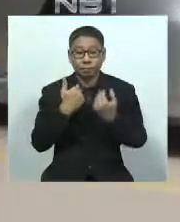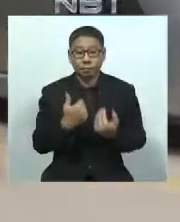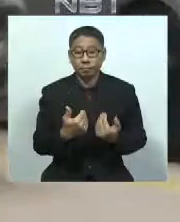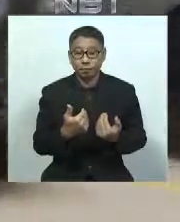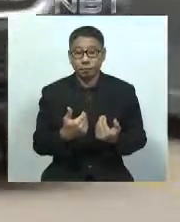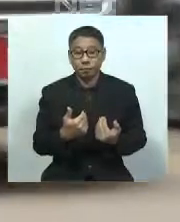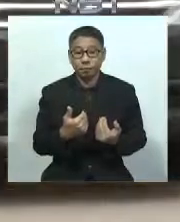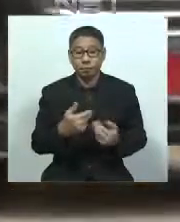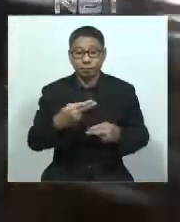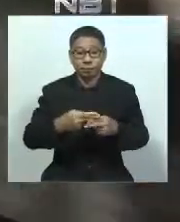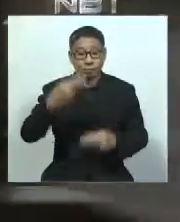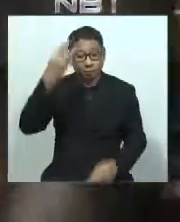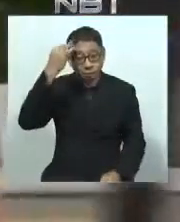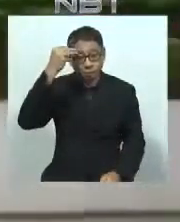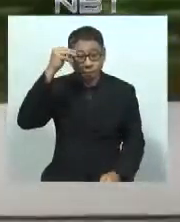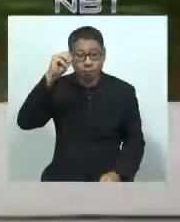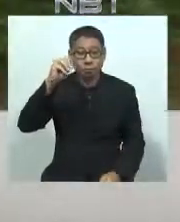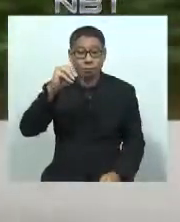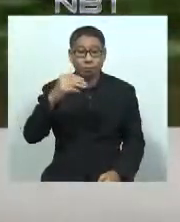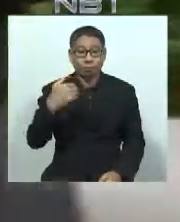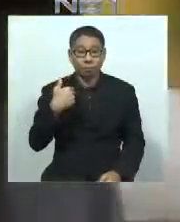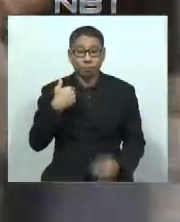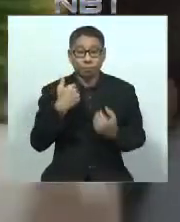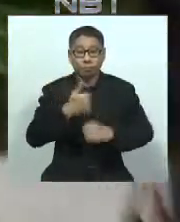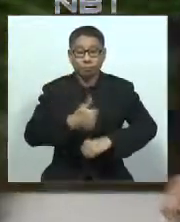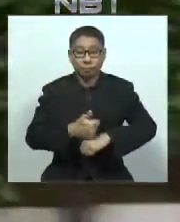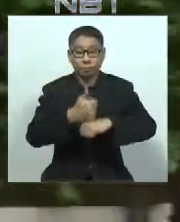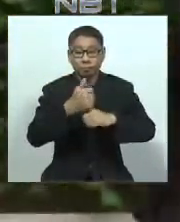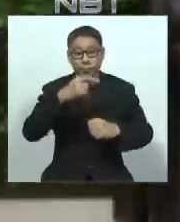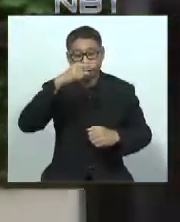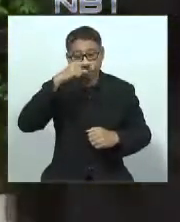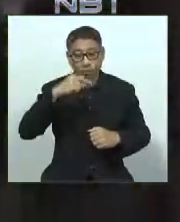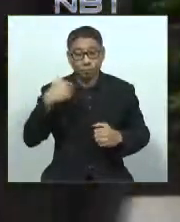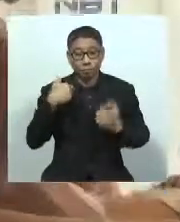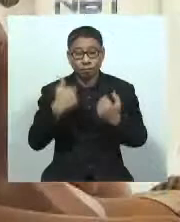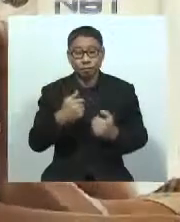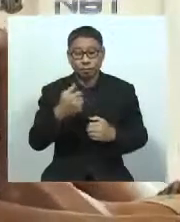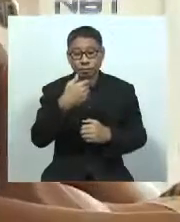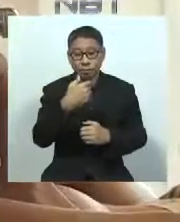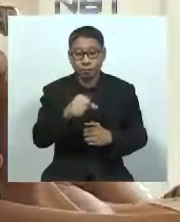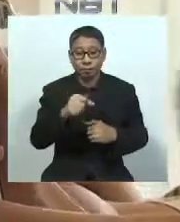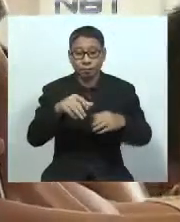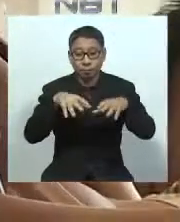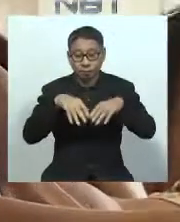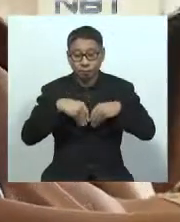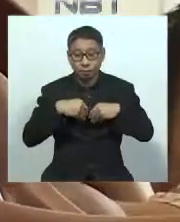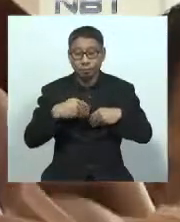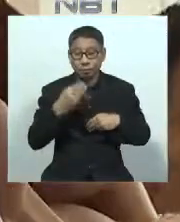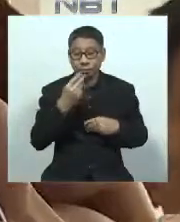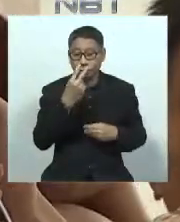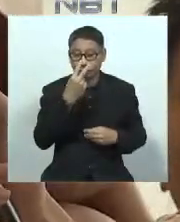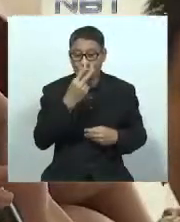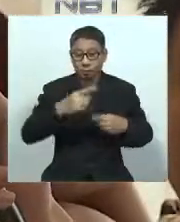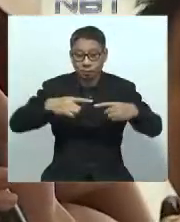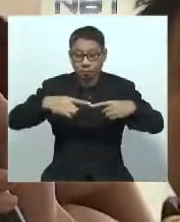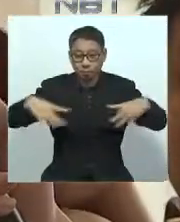ซึ่งนายมงคลกิจสุขสินธารานนท์เนี่ยนะครับหัวหน้าพรรคไทยศรีวิไลยอมรับว่า10พรรคร่วมยังมีความเห็นไม่ตร